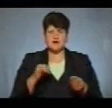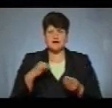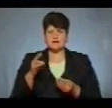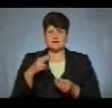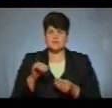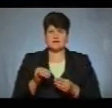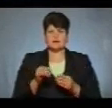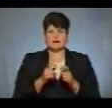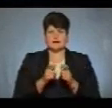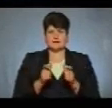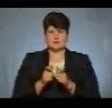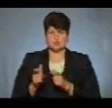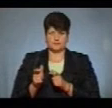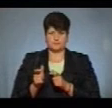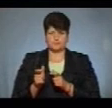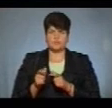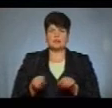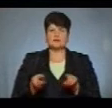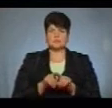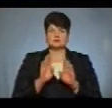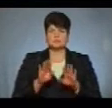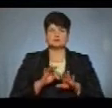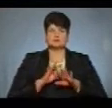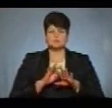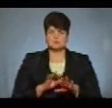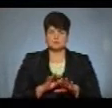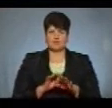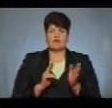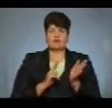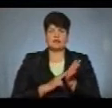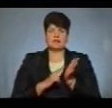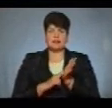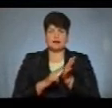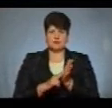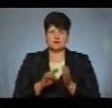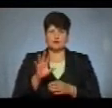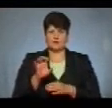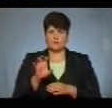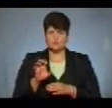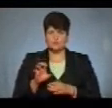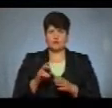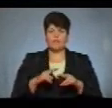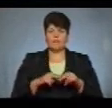ID-карток. Також буде здійснюватися вклеювання фотокартки в